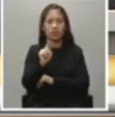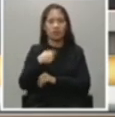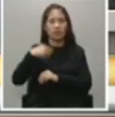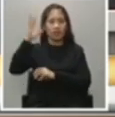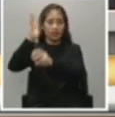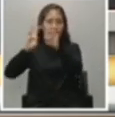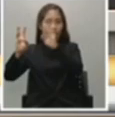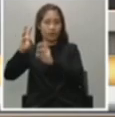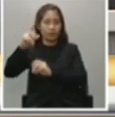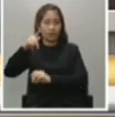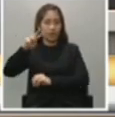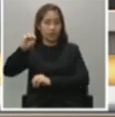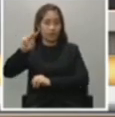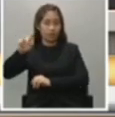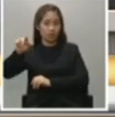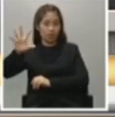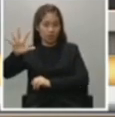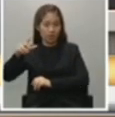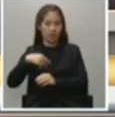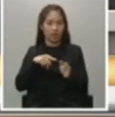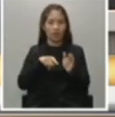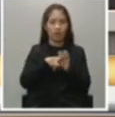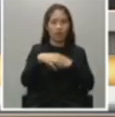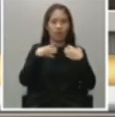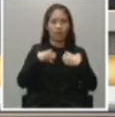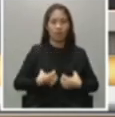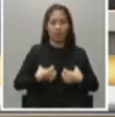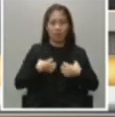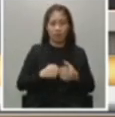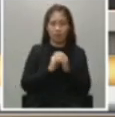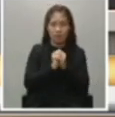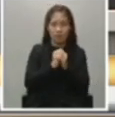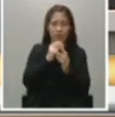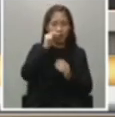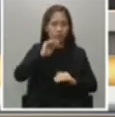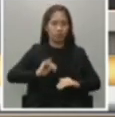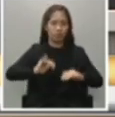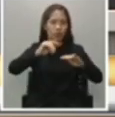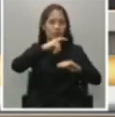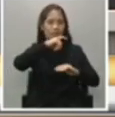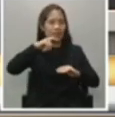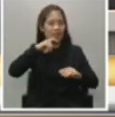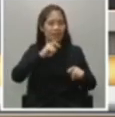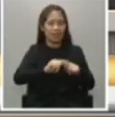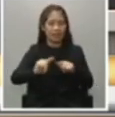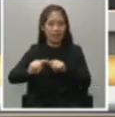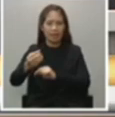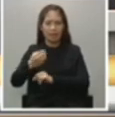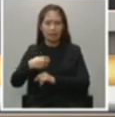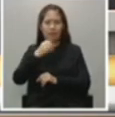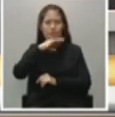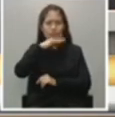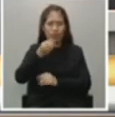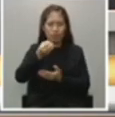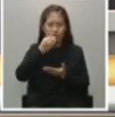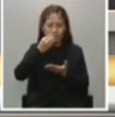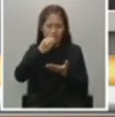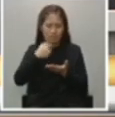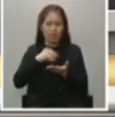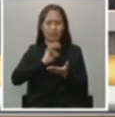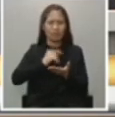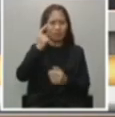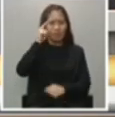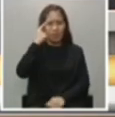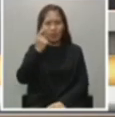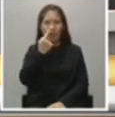พิษโรคระบาดไวรัสโคโรนาน้ำท่วมน้ำแล้งกินหมูก็ไม่รู้จะเจอหมูที่มีสารเร่งเนื้อ